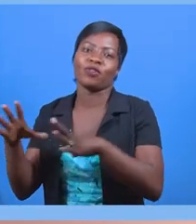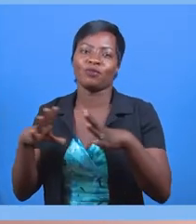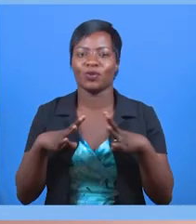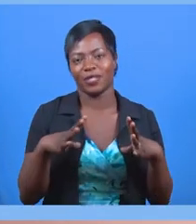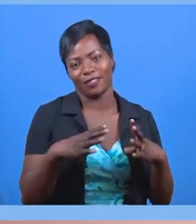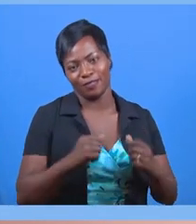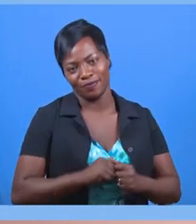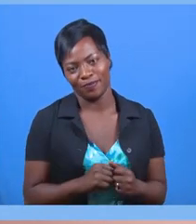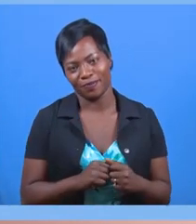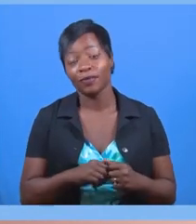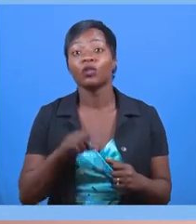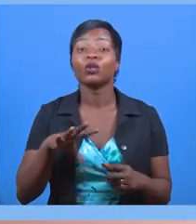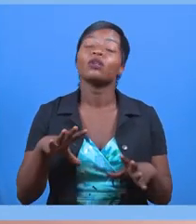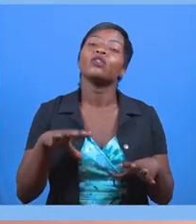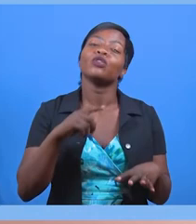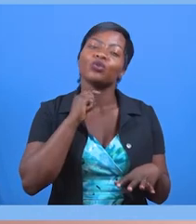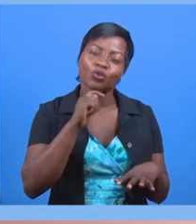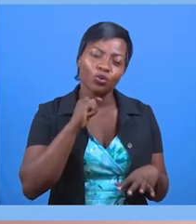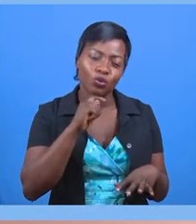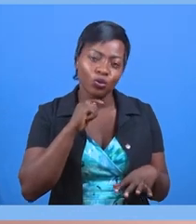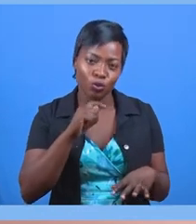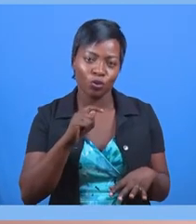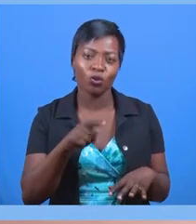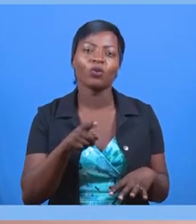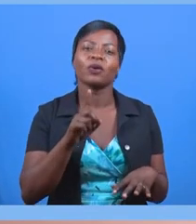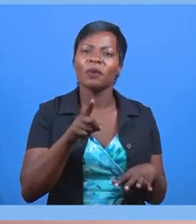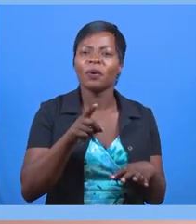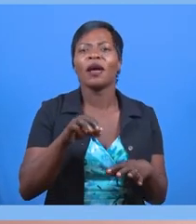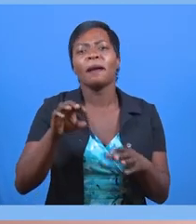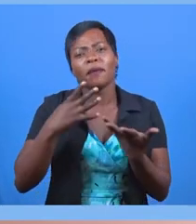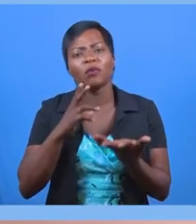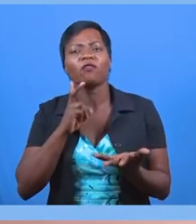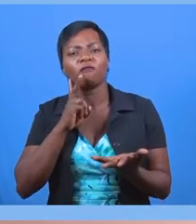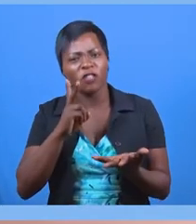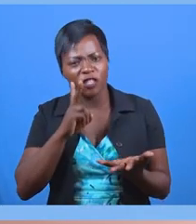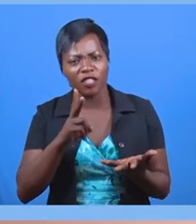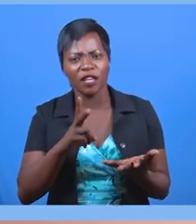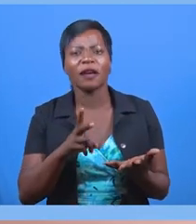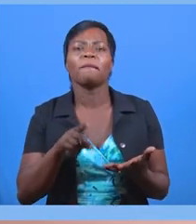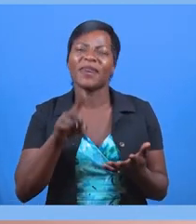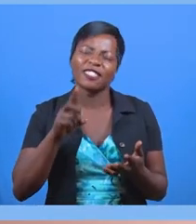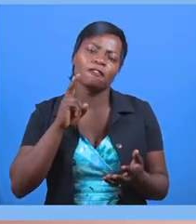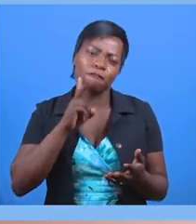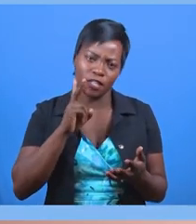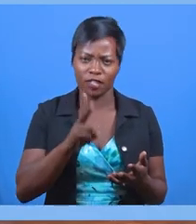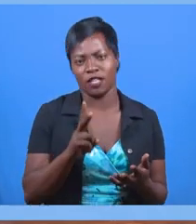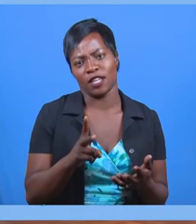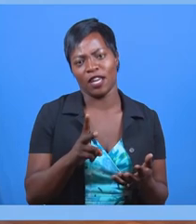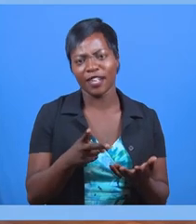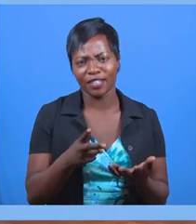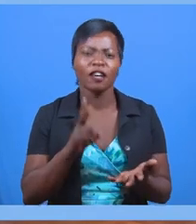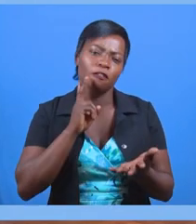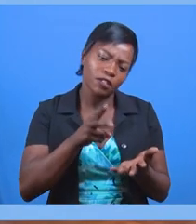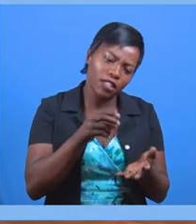kutaurwa kuti kana uri muenzi vamuenzi mukoma Oliver Mtukudzi vakaimba ka kuti kana uri muenzi vamuenzi asi rumuka kana